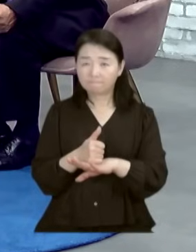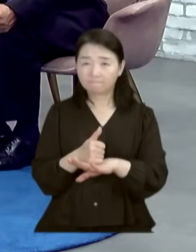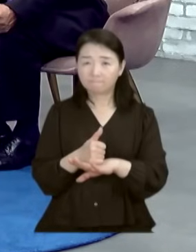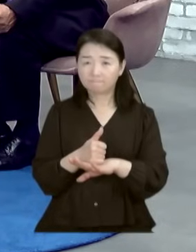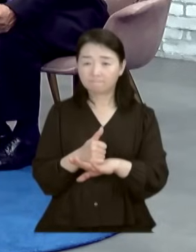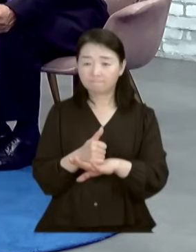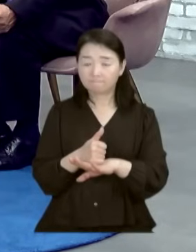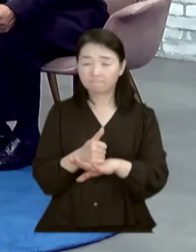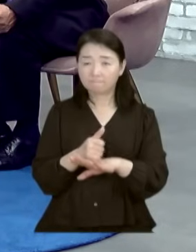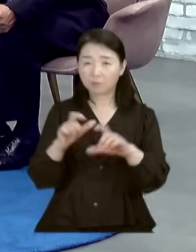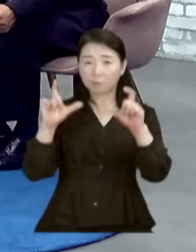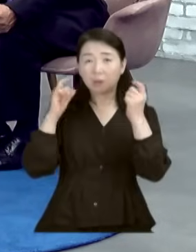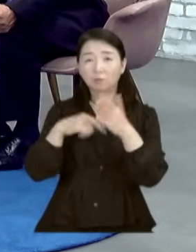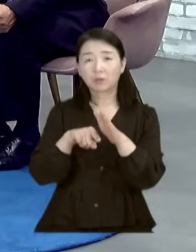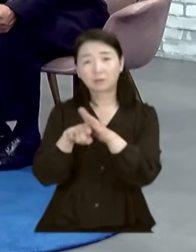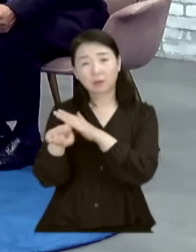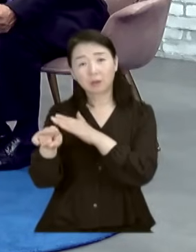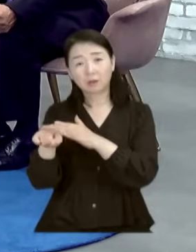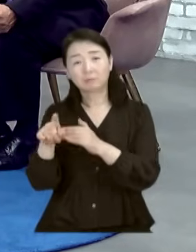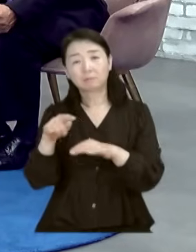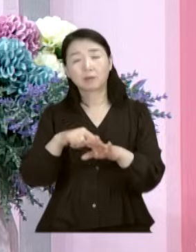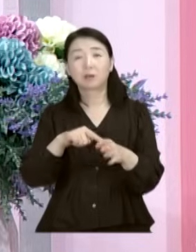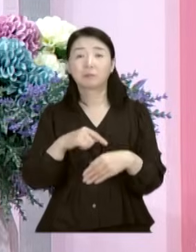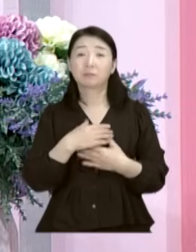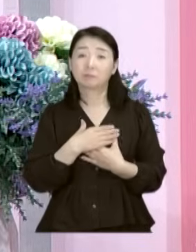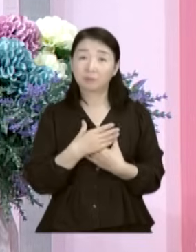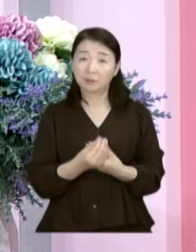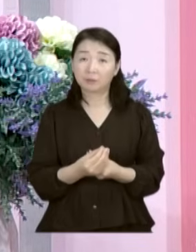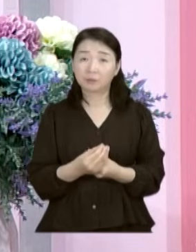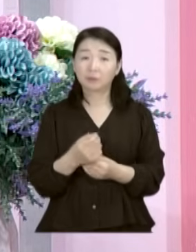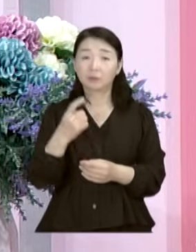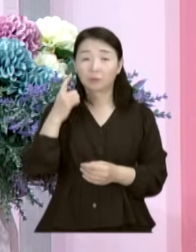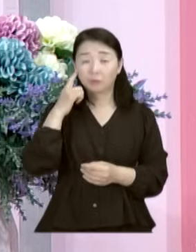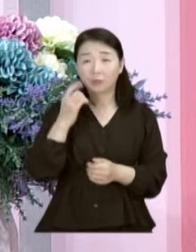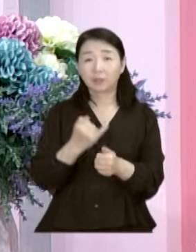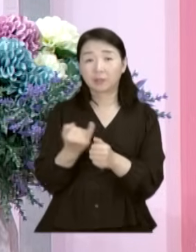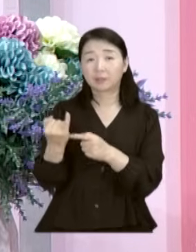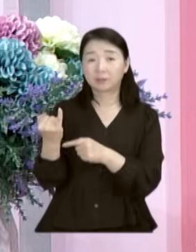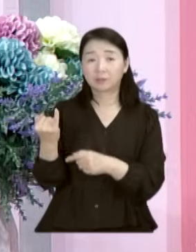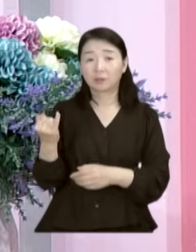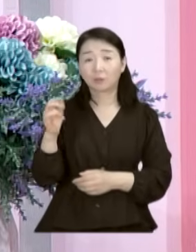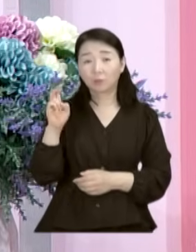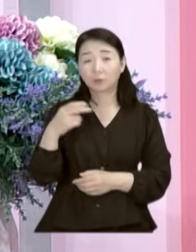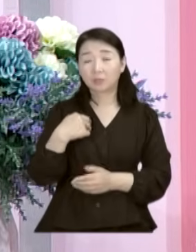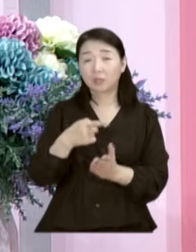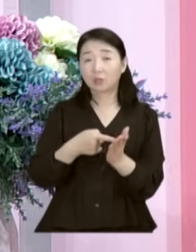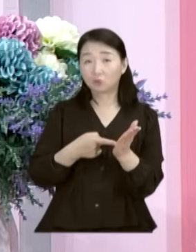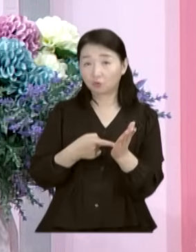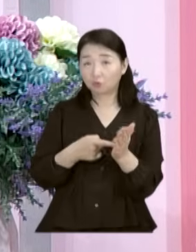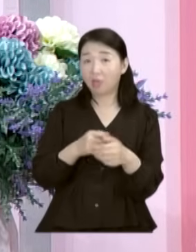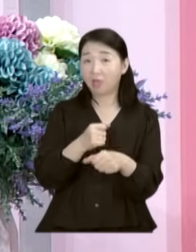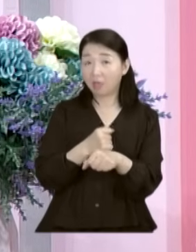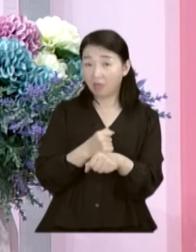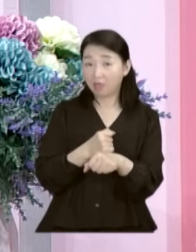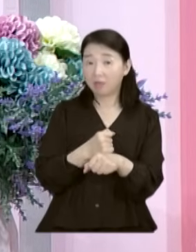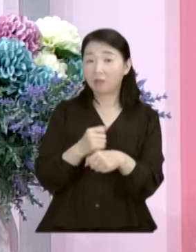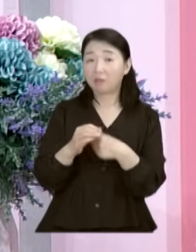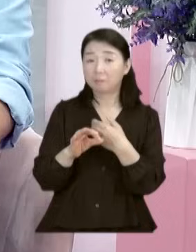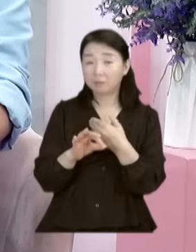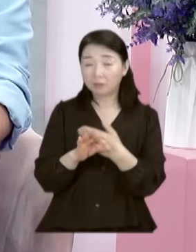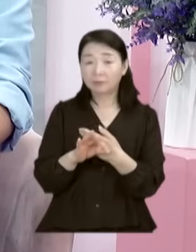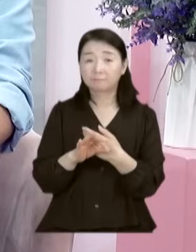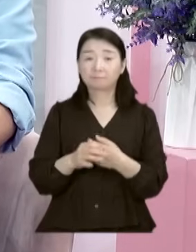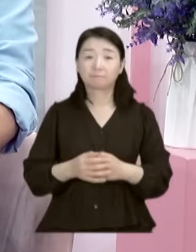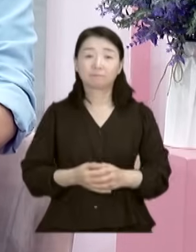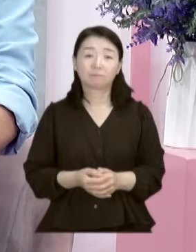결과를 들으러 저희 가는데 마음이 좀 편했어요 그냥 제 아내한테 혹시 내가 수술하게